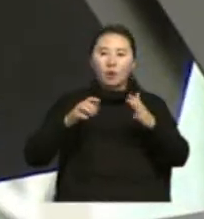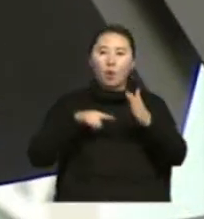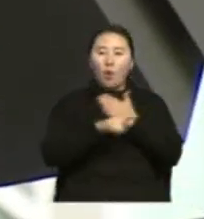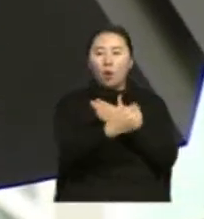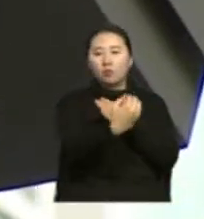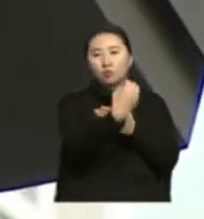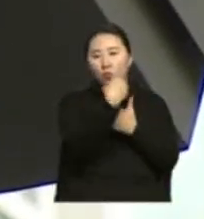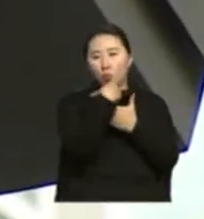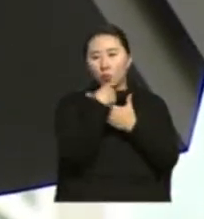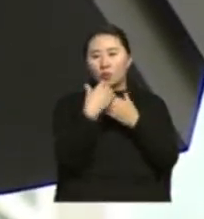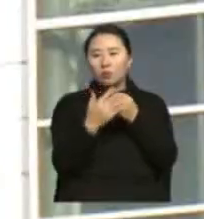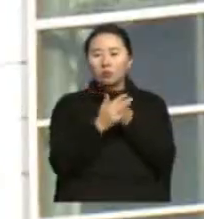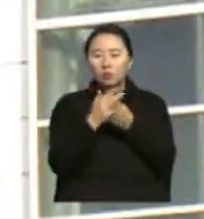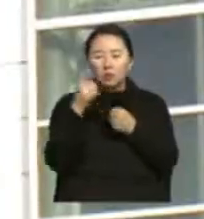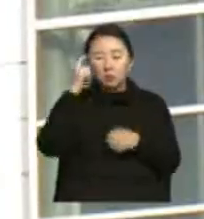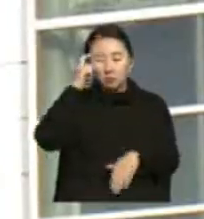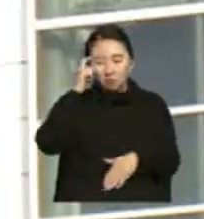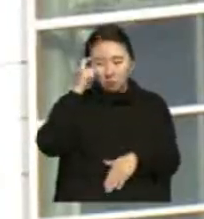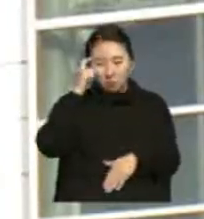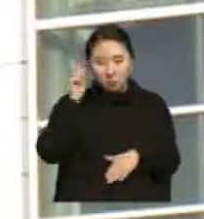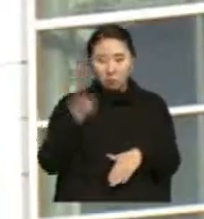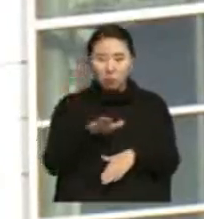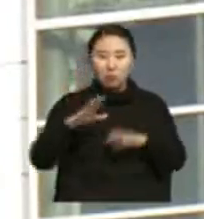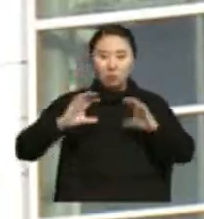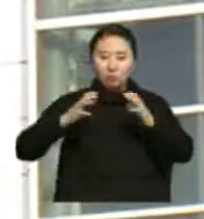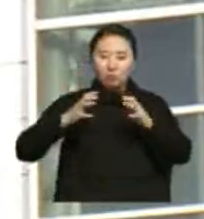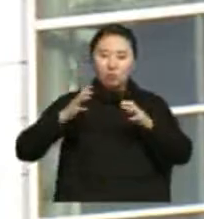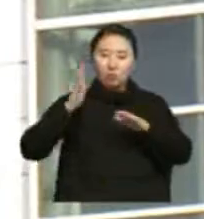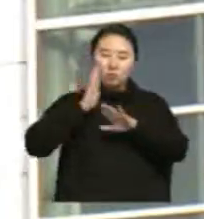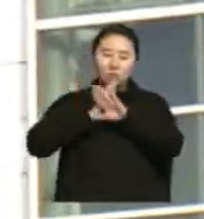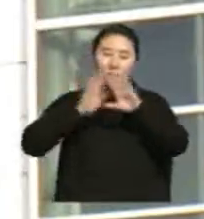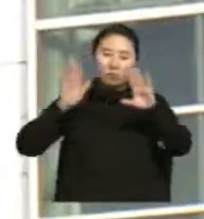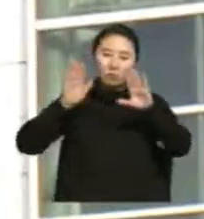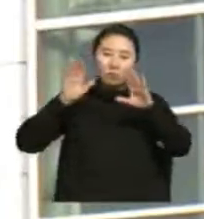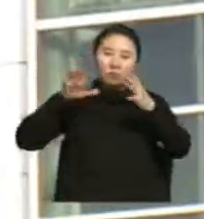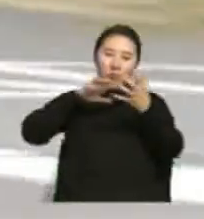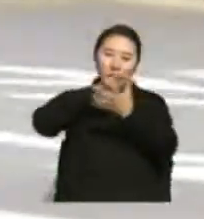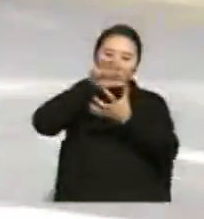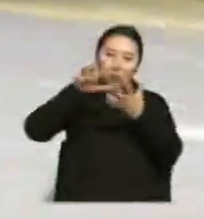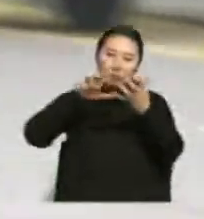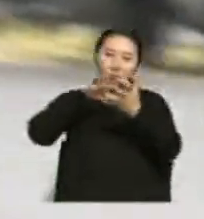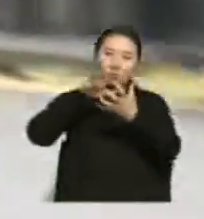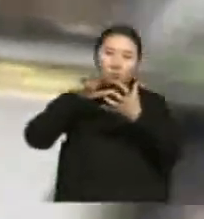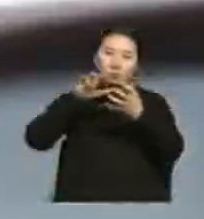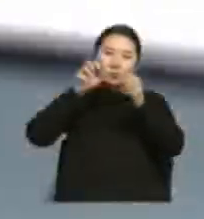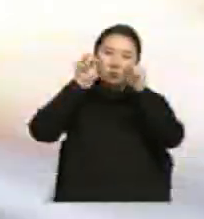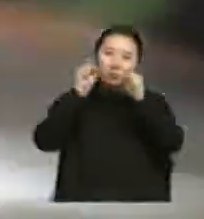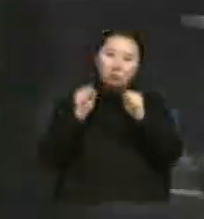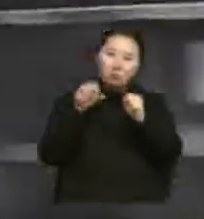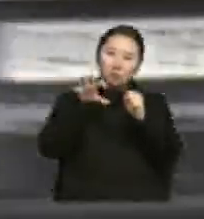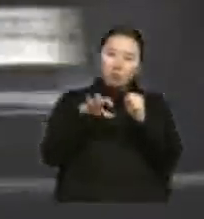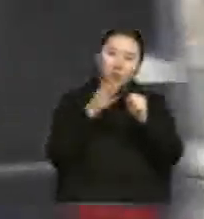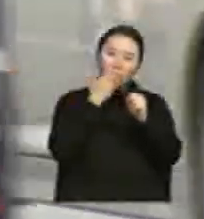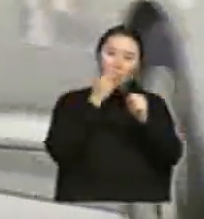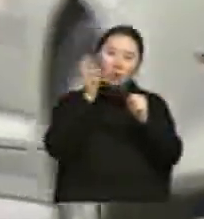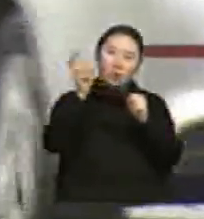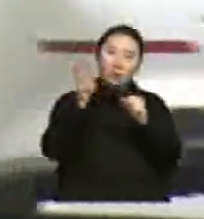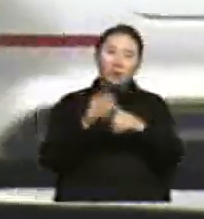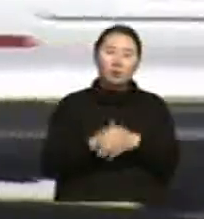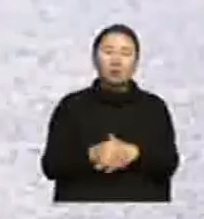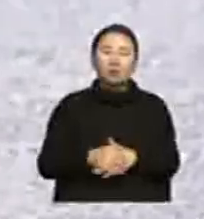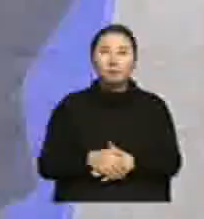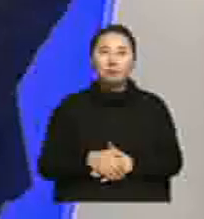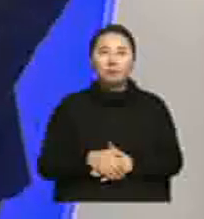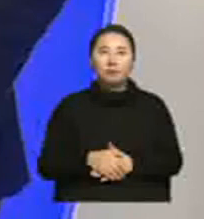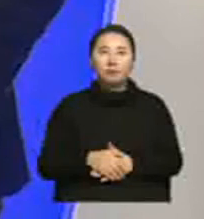외부에서 유입되는 것으로 감지된 데다 우리나라 상공의 대기가 정체해 있어 미세먼지가 머물 가능성이 있다고 전망했습니다.